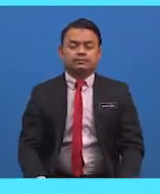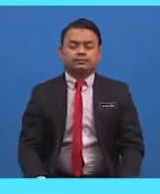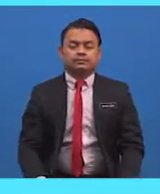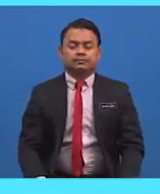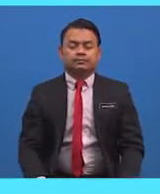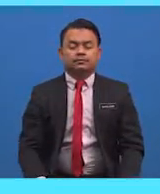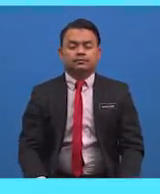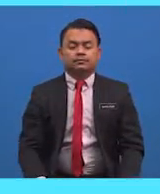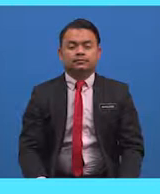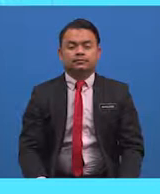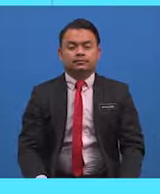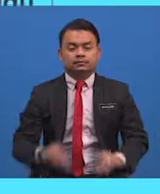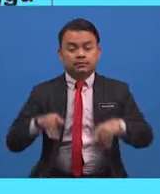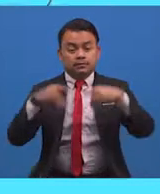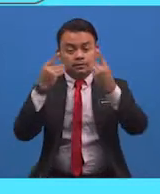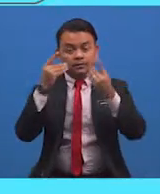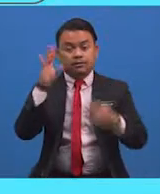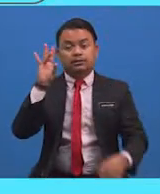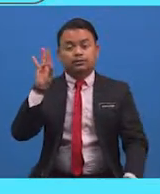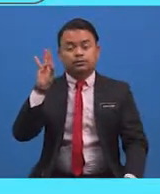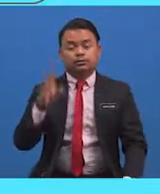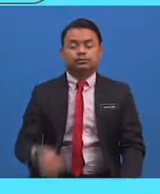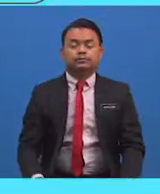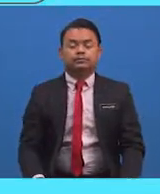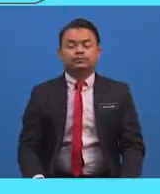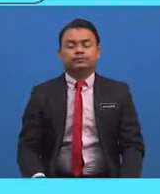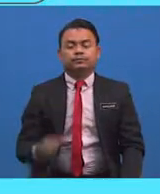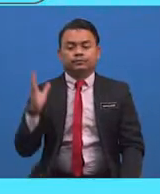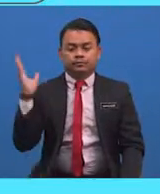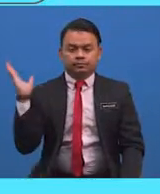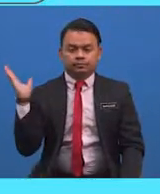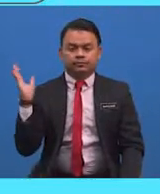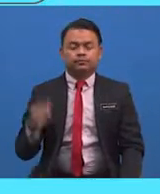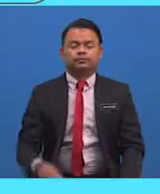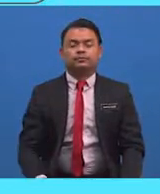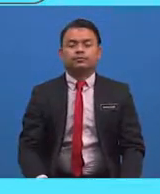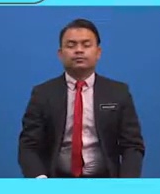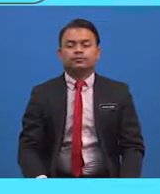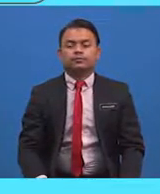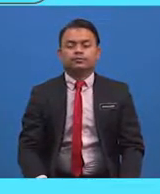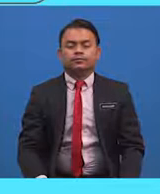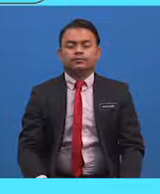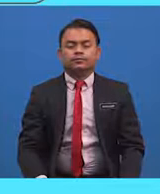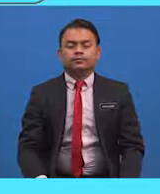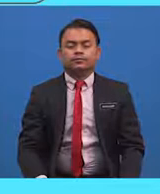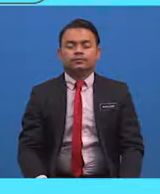Kesan yang ketujuh ialah gangguan terhadap aktiviti manusia seperti pertanian,